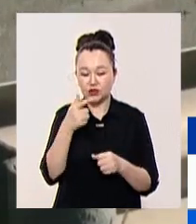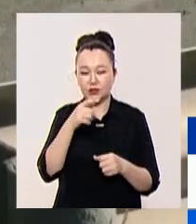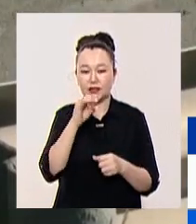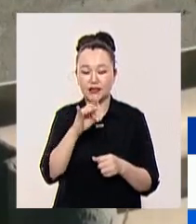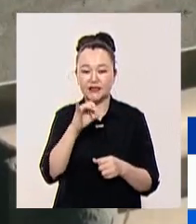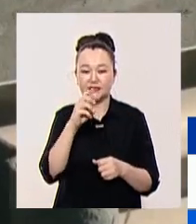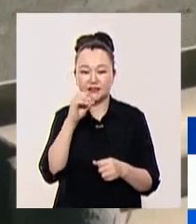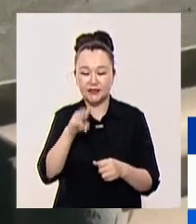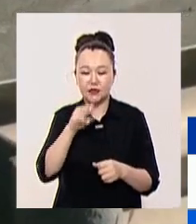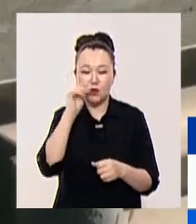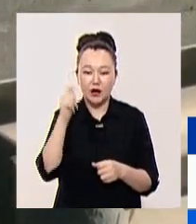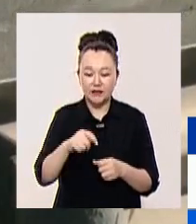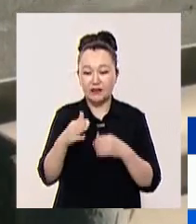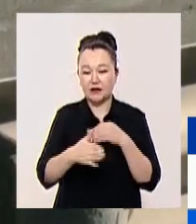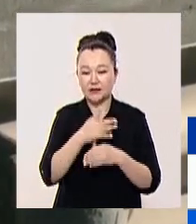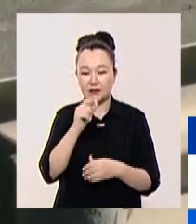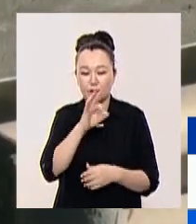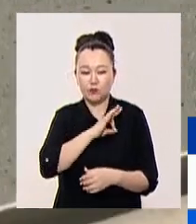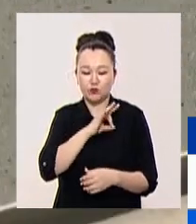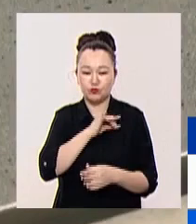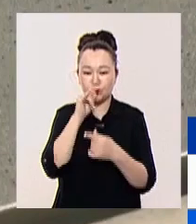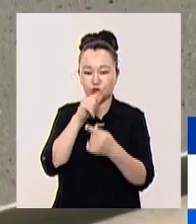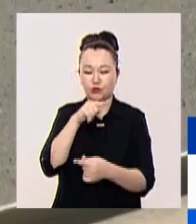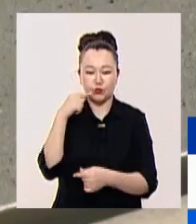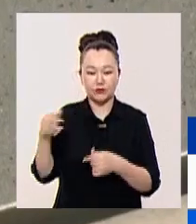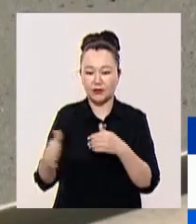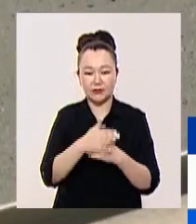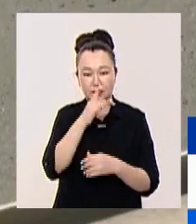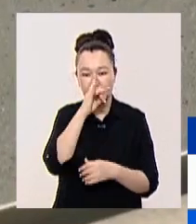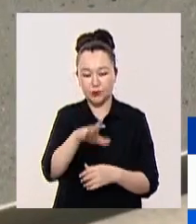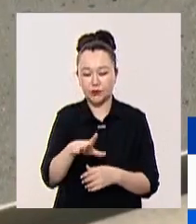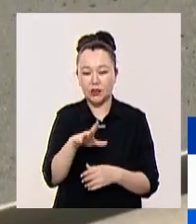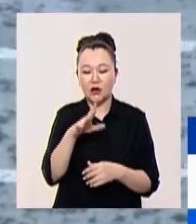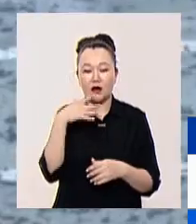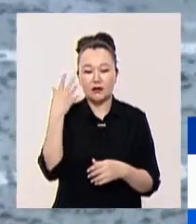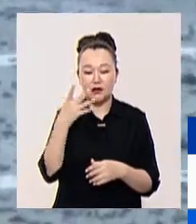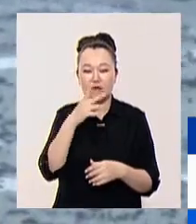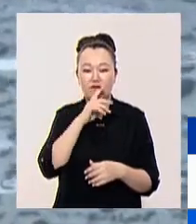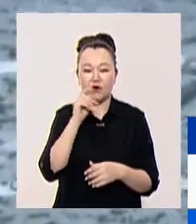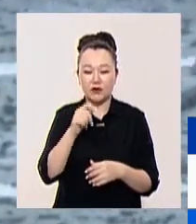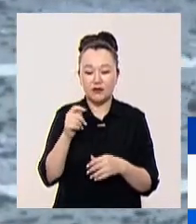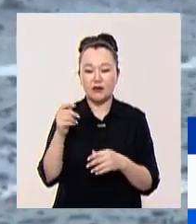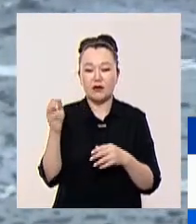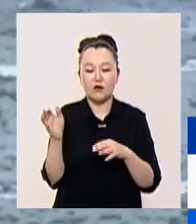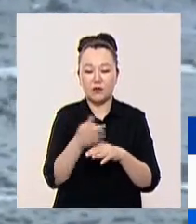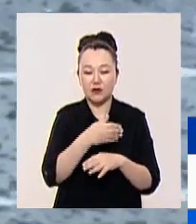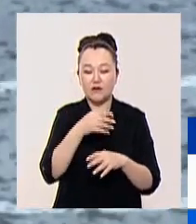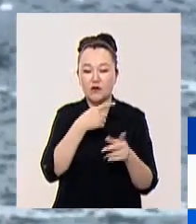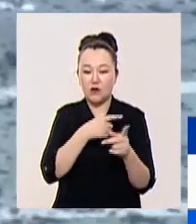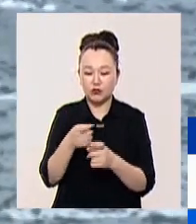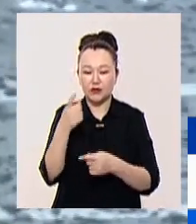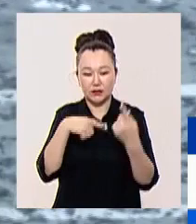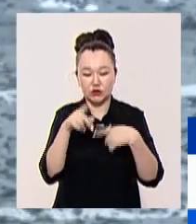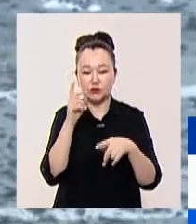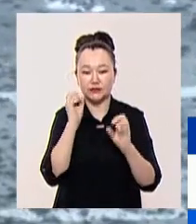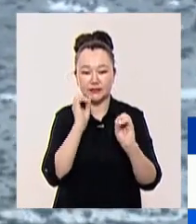Украины. При этом наказание за применение оружия против российских военных не предусмотрено. А когда военное положение отменят, оружие и боеприпасы